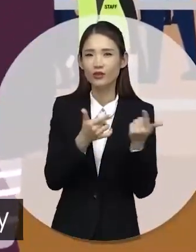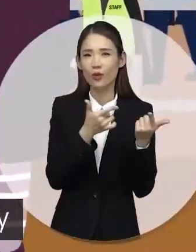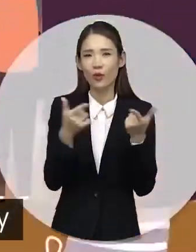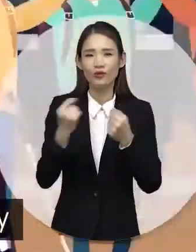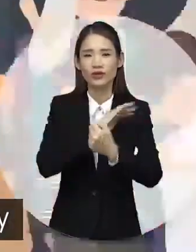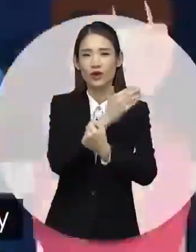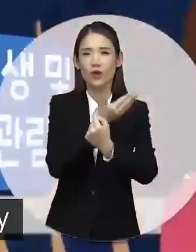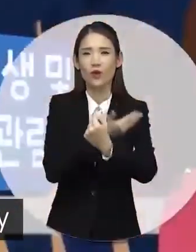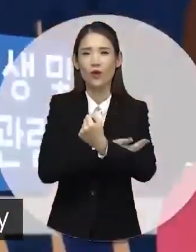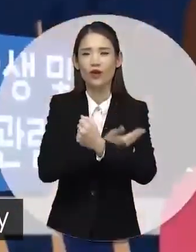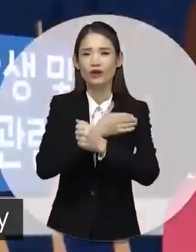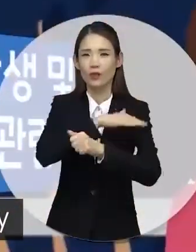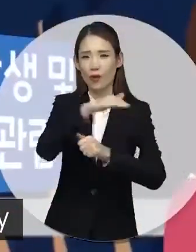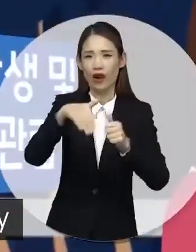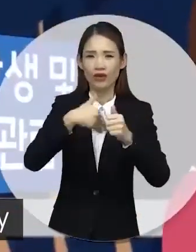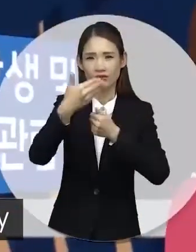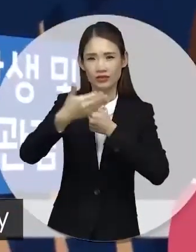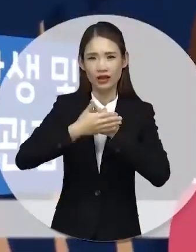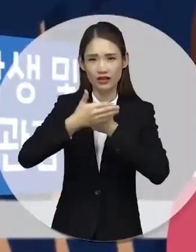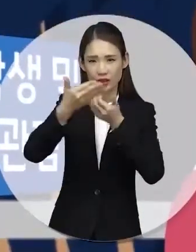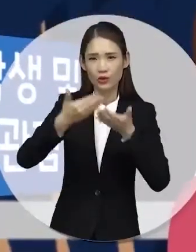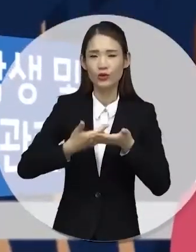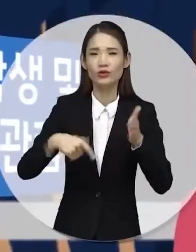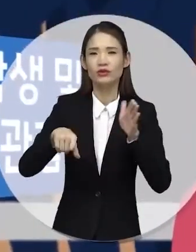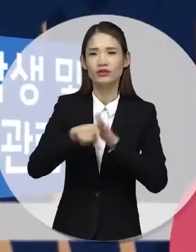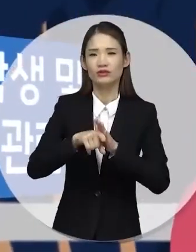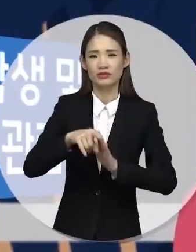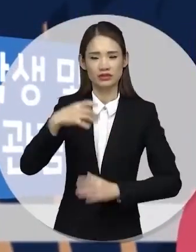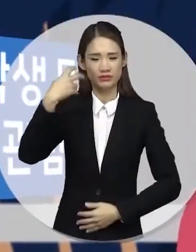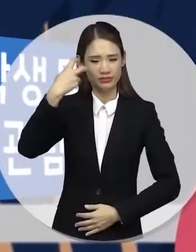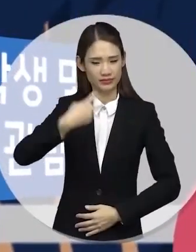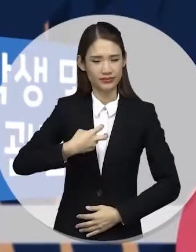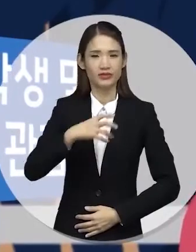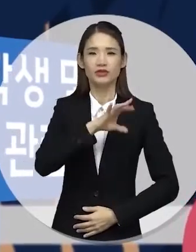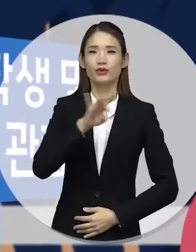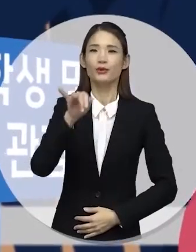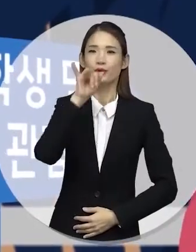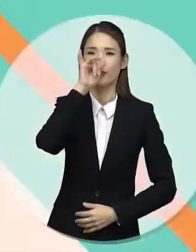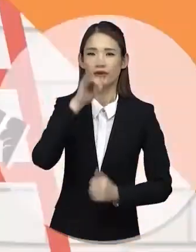때로는 동등한 권리를 위한 환경의 제공이 따가운 시선으로 이어지기도 합니다.